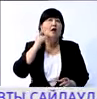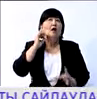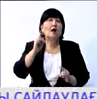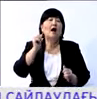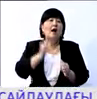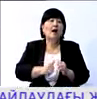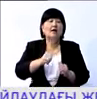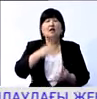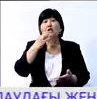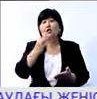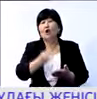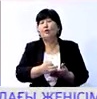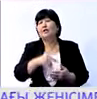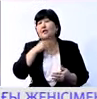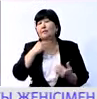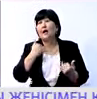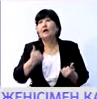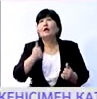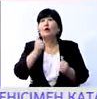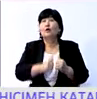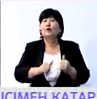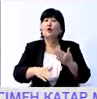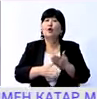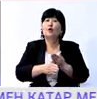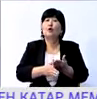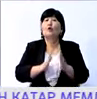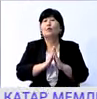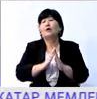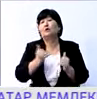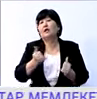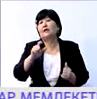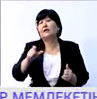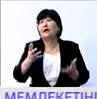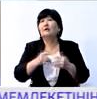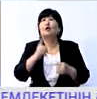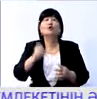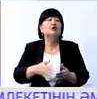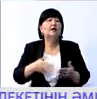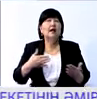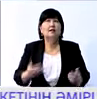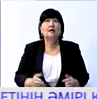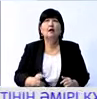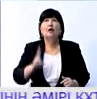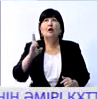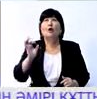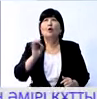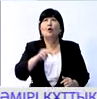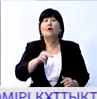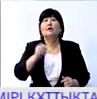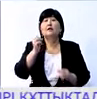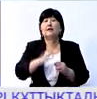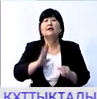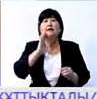Қоңыраудың әрқайсысына жауапкершілікпен қарайды. Күніне көмек сұрап хабарласатындардың саны 100-ден асады. Кол центрдің жұмыс уақыты таңғы